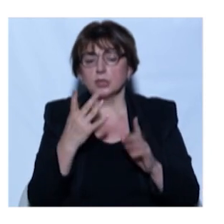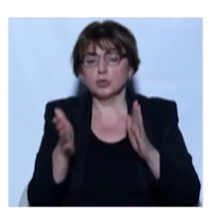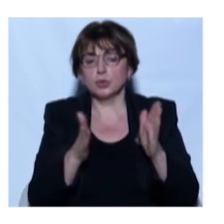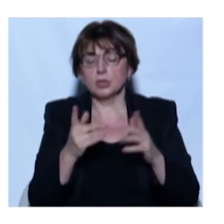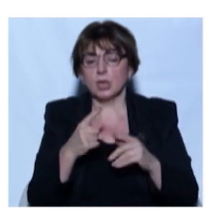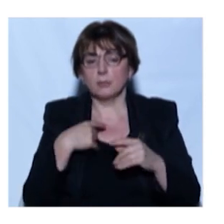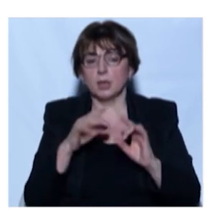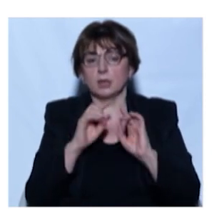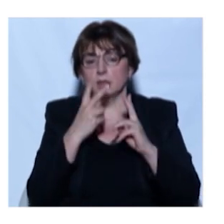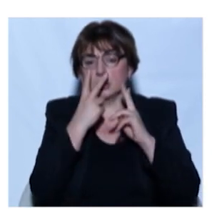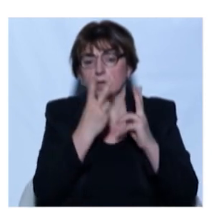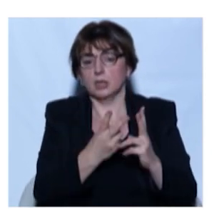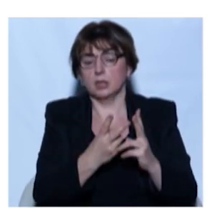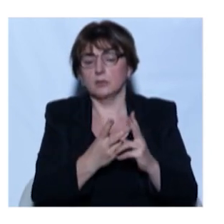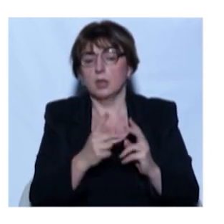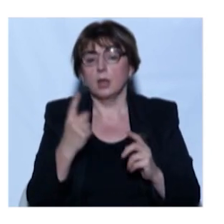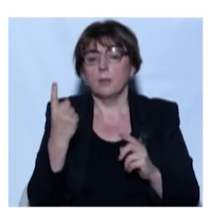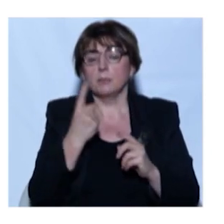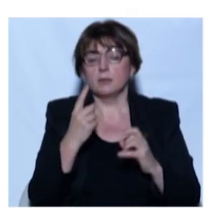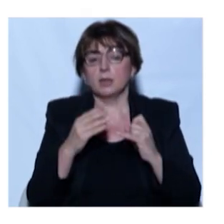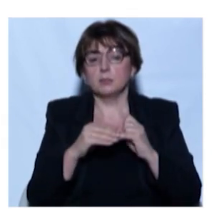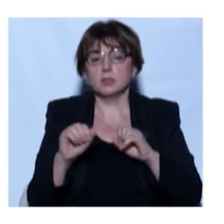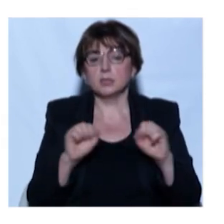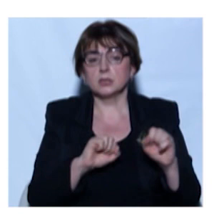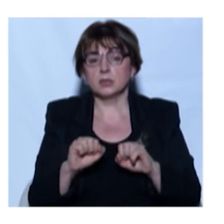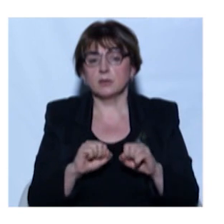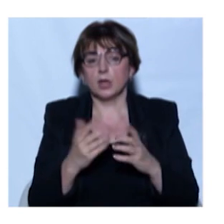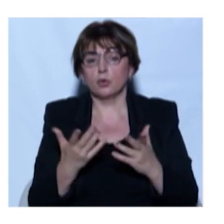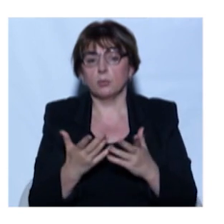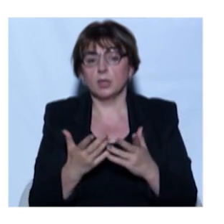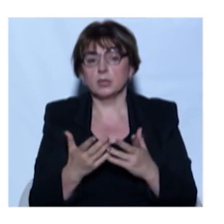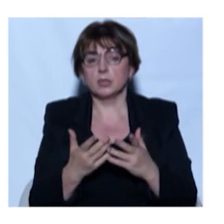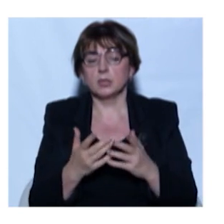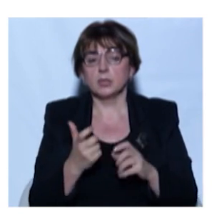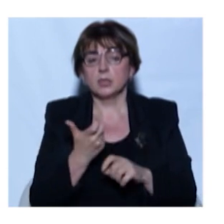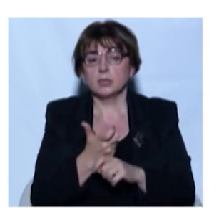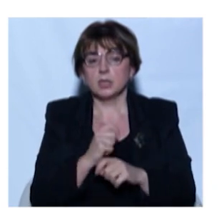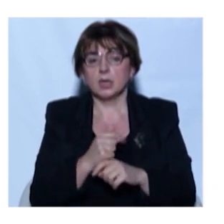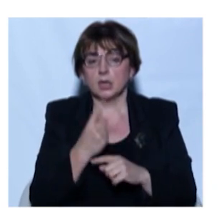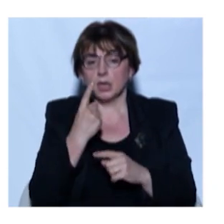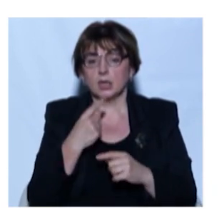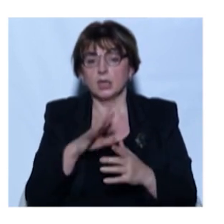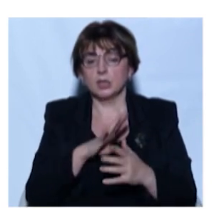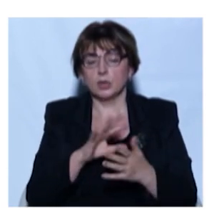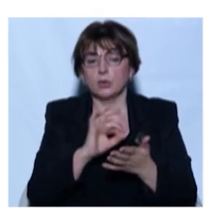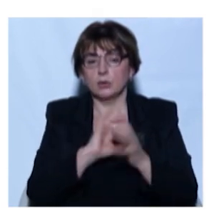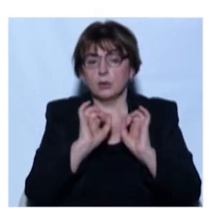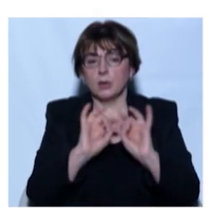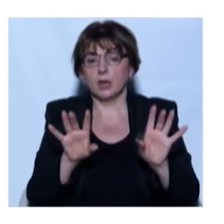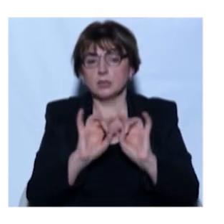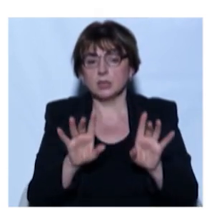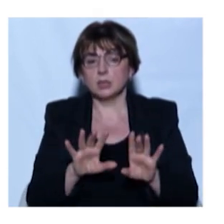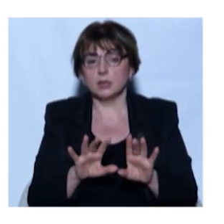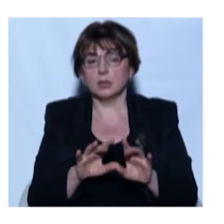რომელსაც ახლა თქვენ ხედავთ. პირველი მიწისძვრა, რომელიც ძალიან კარგად იყო აღწერილი